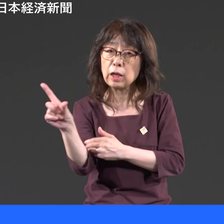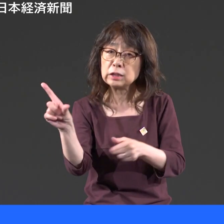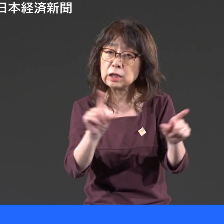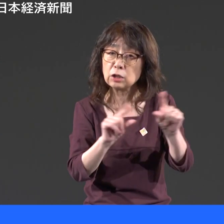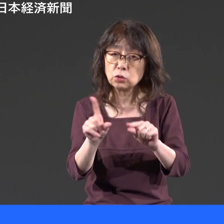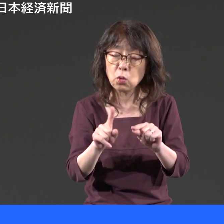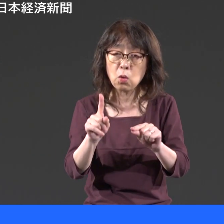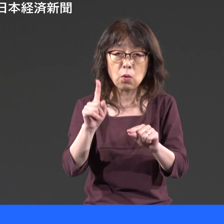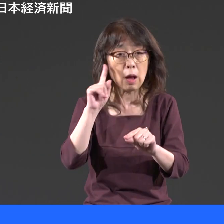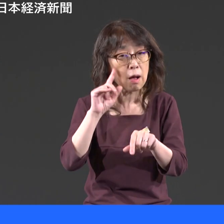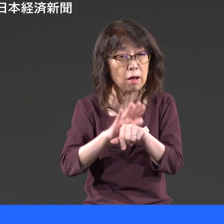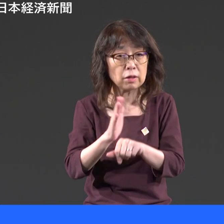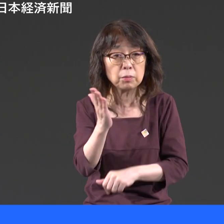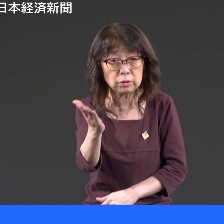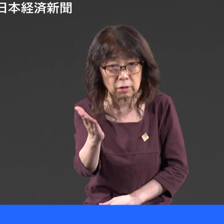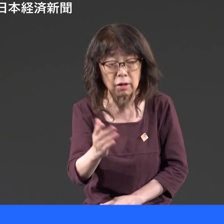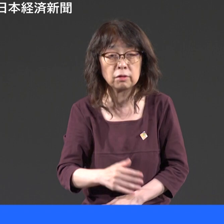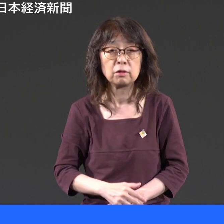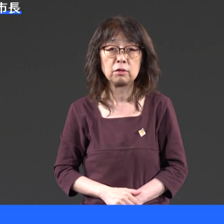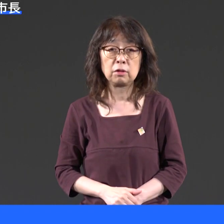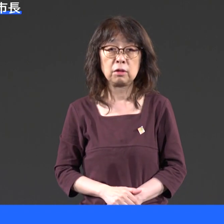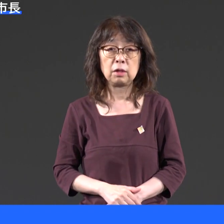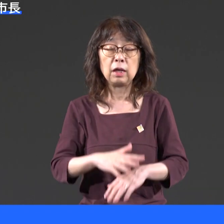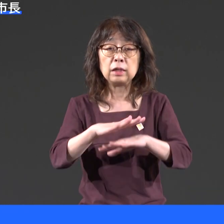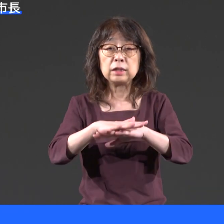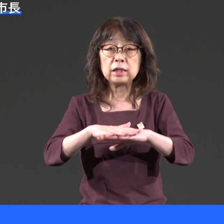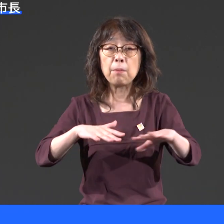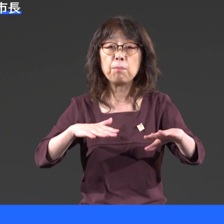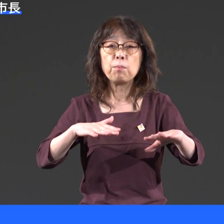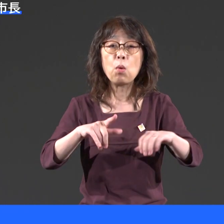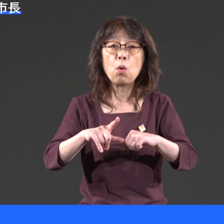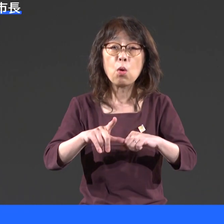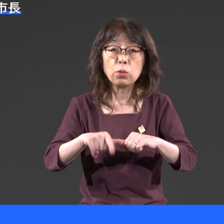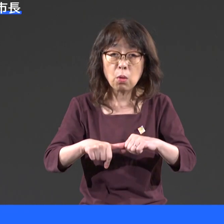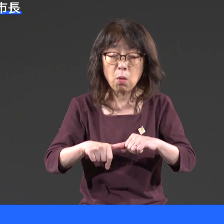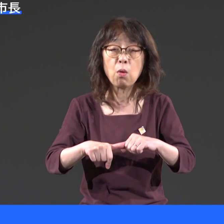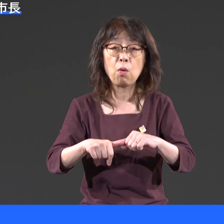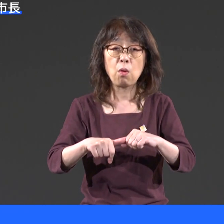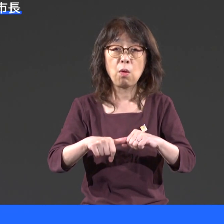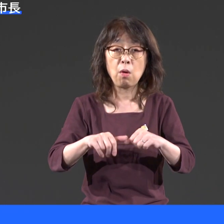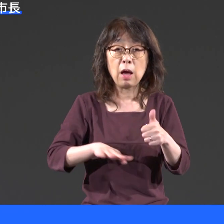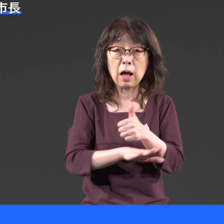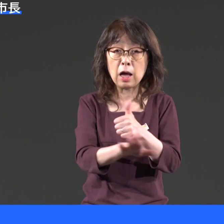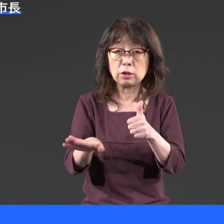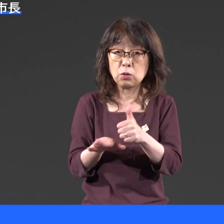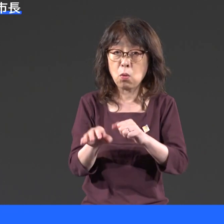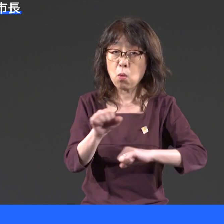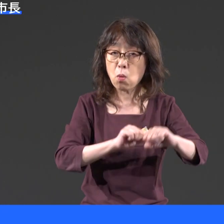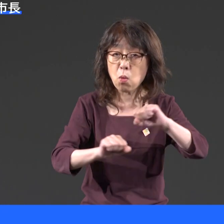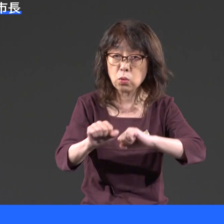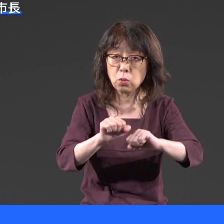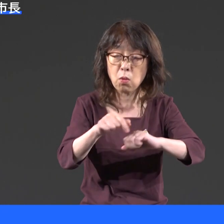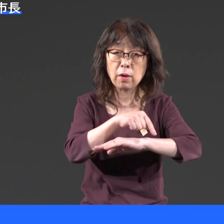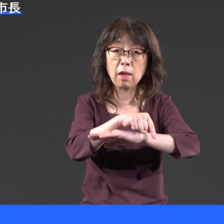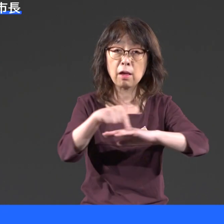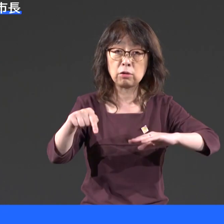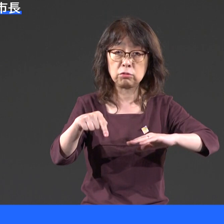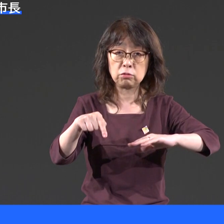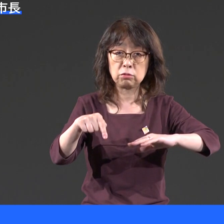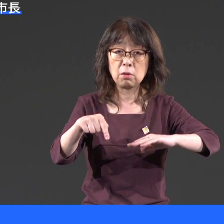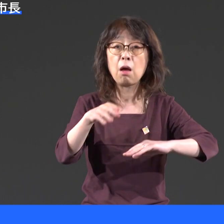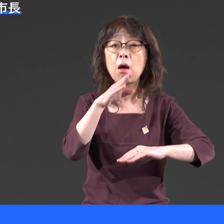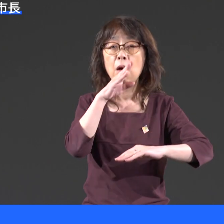考えでしょうか。 はい、札幌のこの環境行動計画ということを非常に高い目